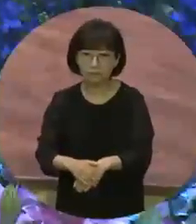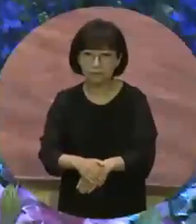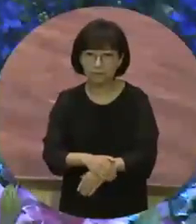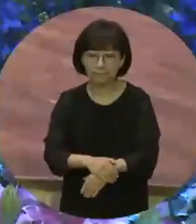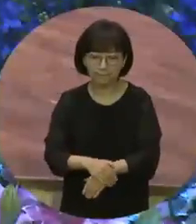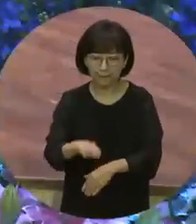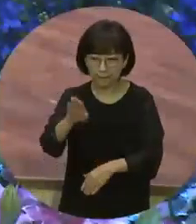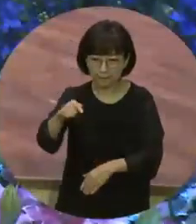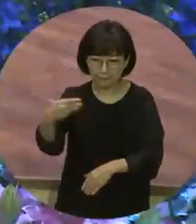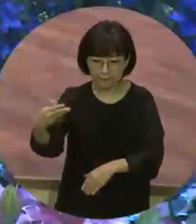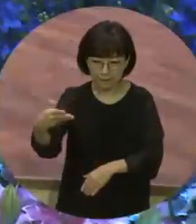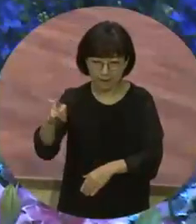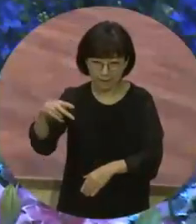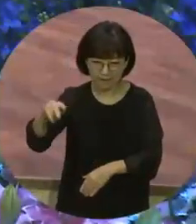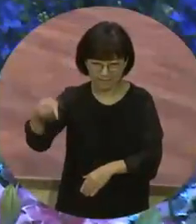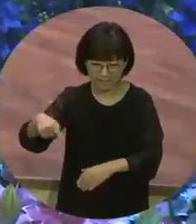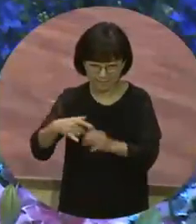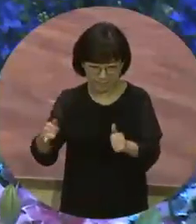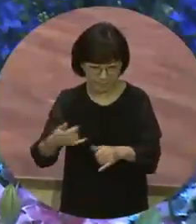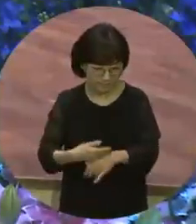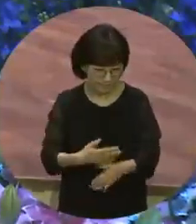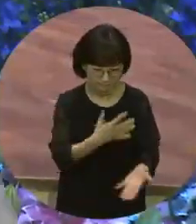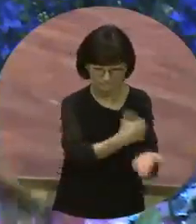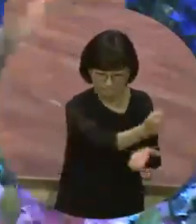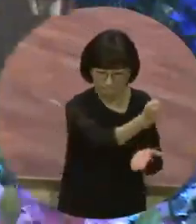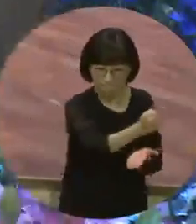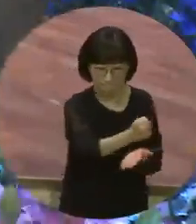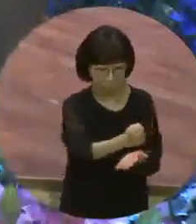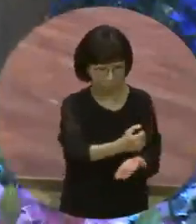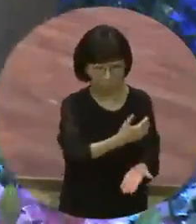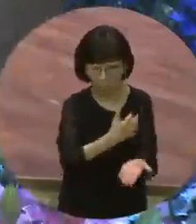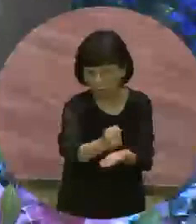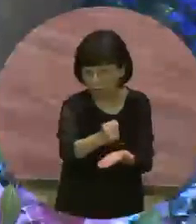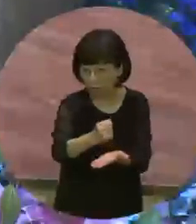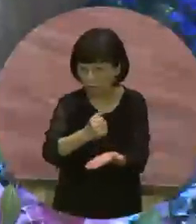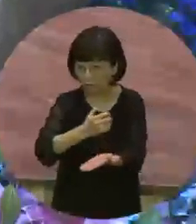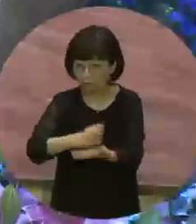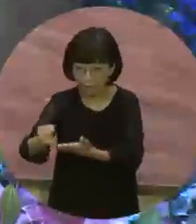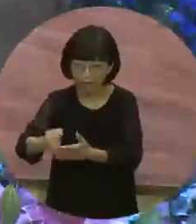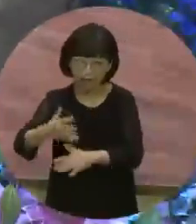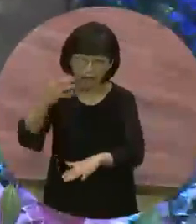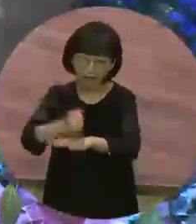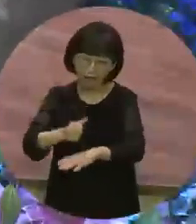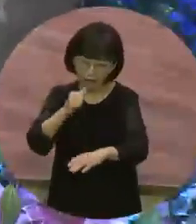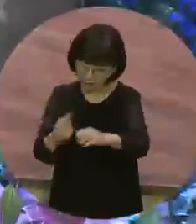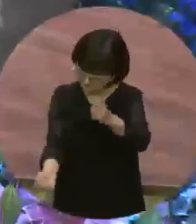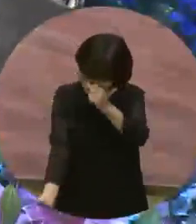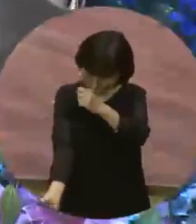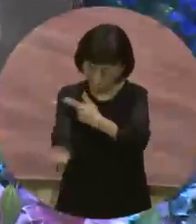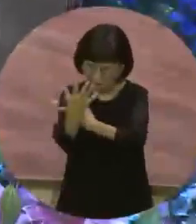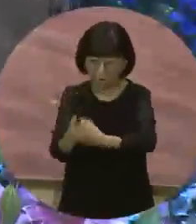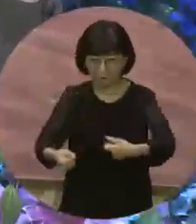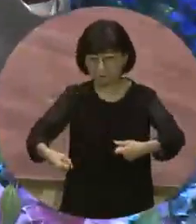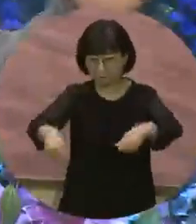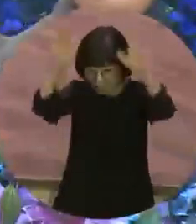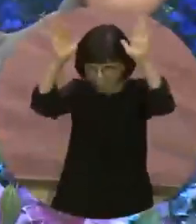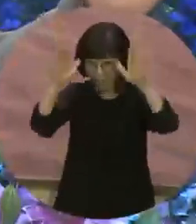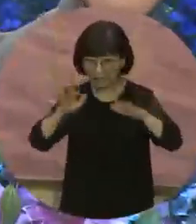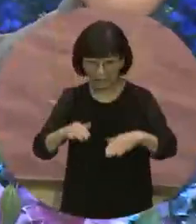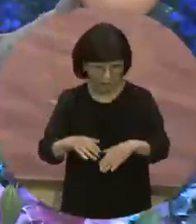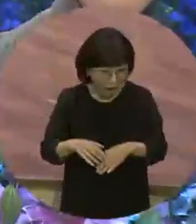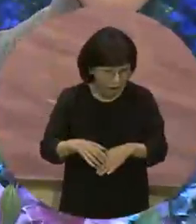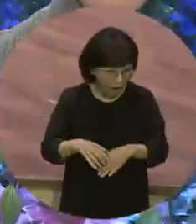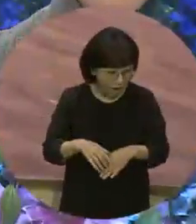아무리 뺏어도 안 된단 말이야. 그러니까요, 두 손도 발 다 더럽고, 블레셋 사람들이. 있을 수